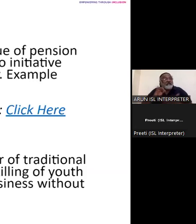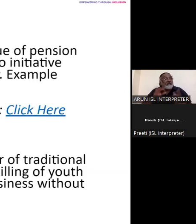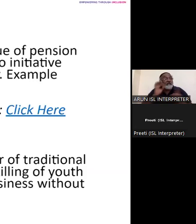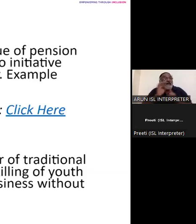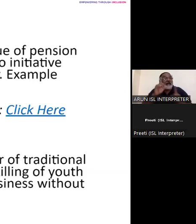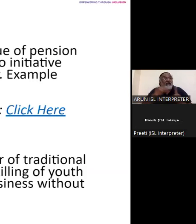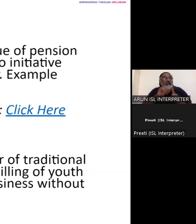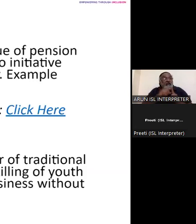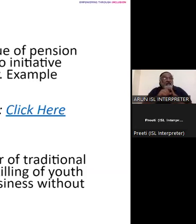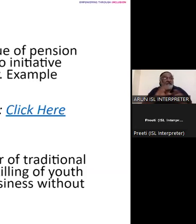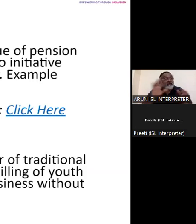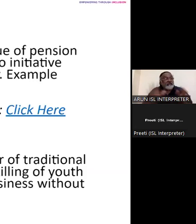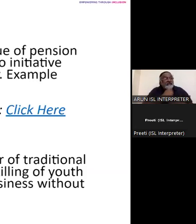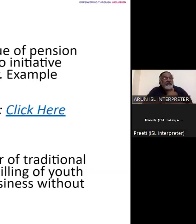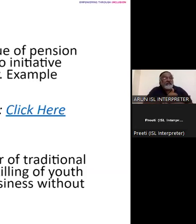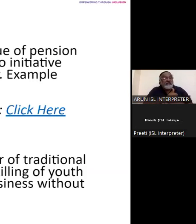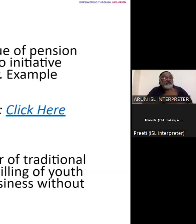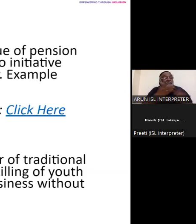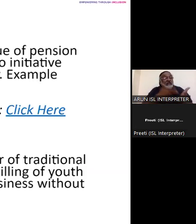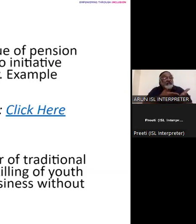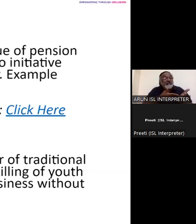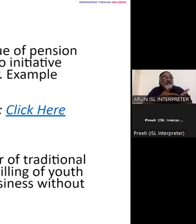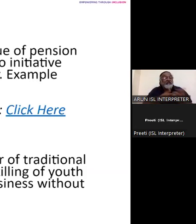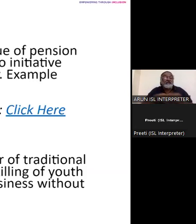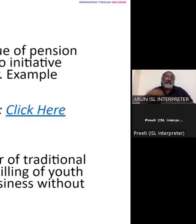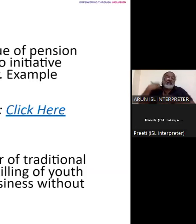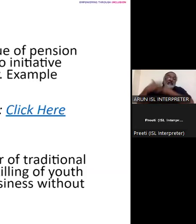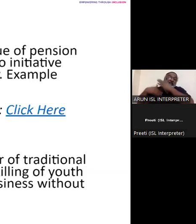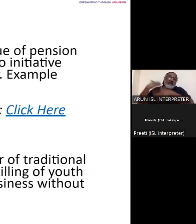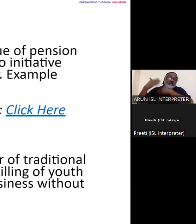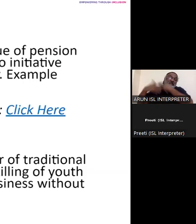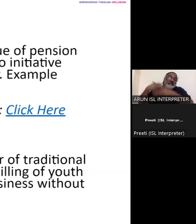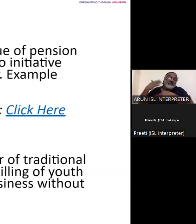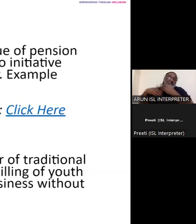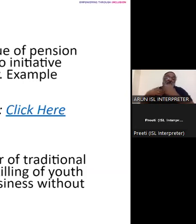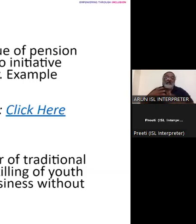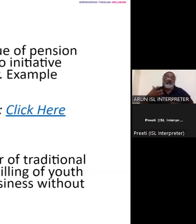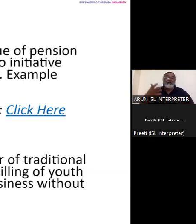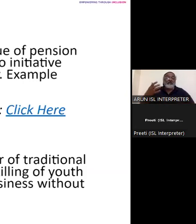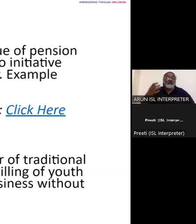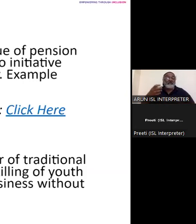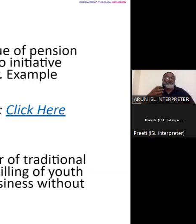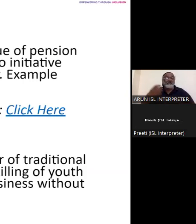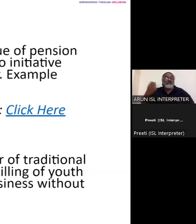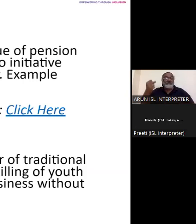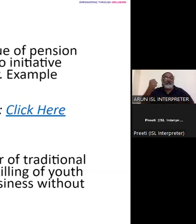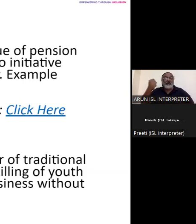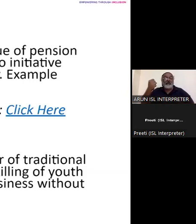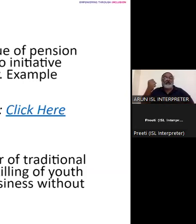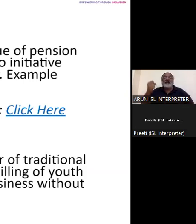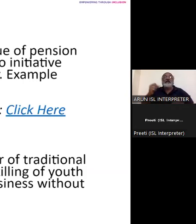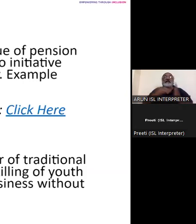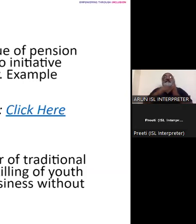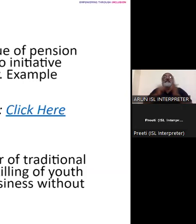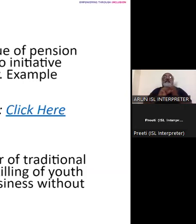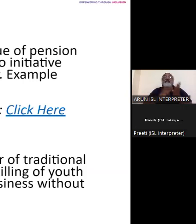देन फॉर जनरेशंस द इन्फ्लुएंशियल पार्ट हैज बीन एरिस्टोक्रेट्स, जमींदार्स